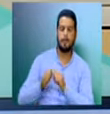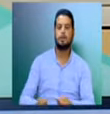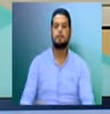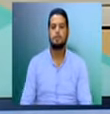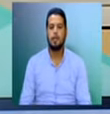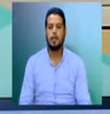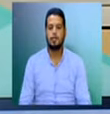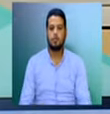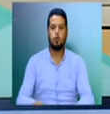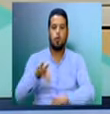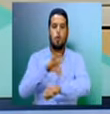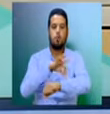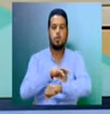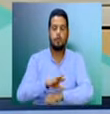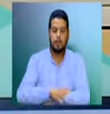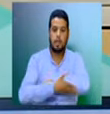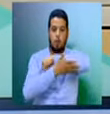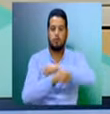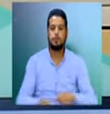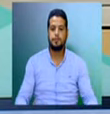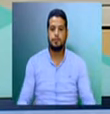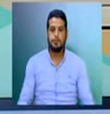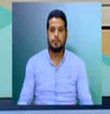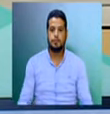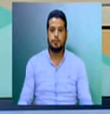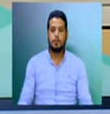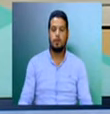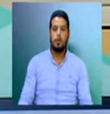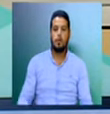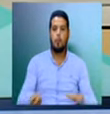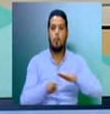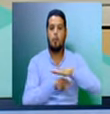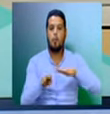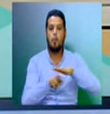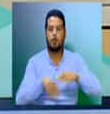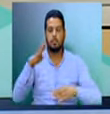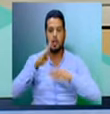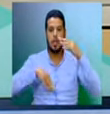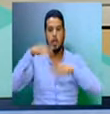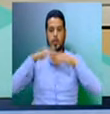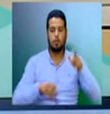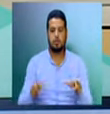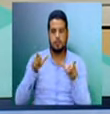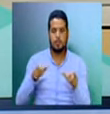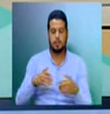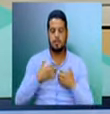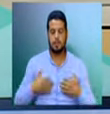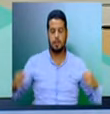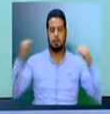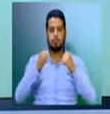الجامعية والمتخصصة، مراجعة أدوات اليقظة الصحية لتحقيق نجاعة وقائية أكبر،